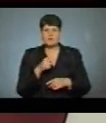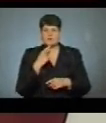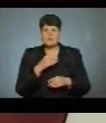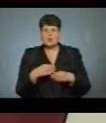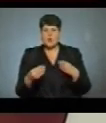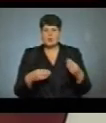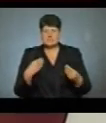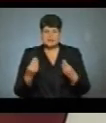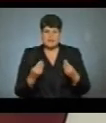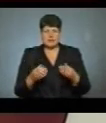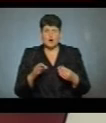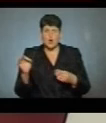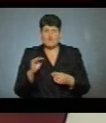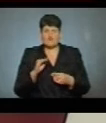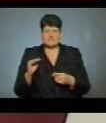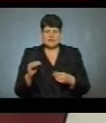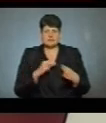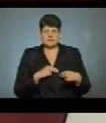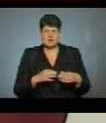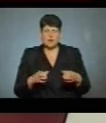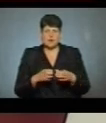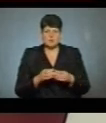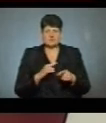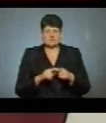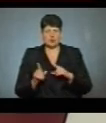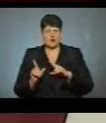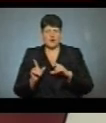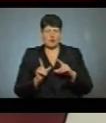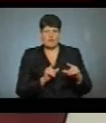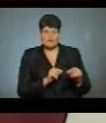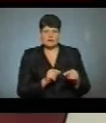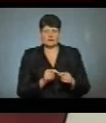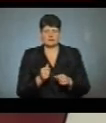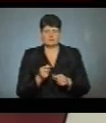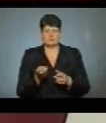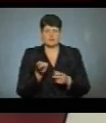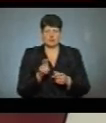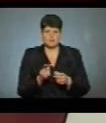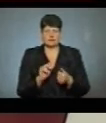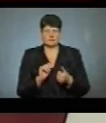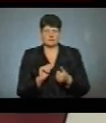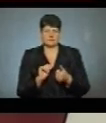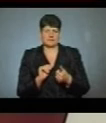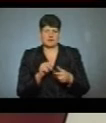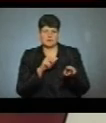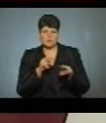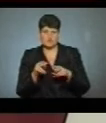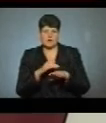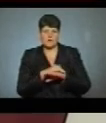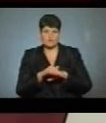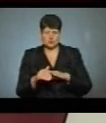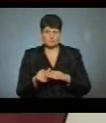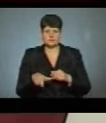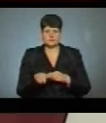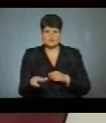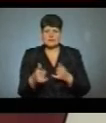роздали дільничним офіцерам та працівникам групи швидкого реагування, які заступають на патрулювання вулиць та автошляхів. Зараз вони